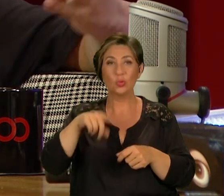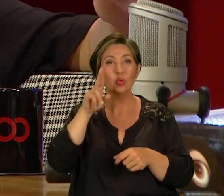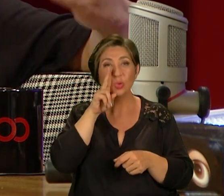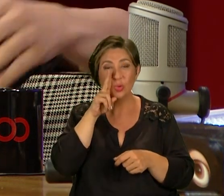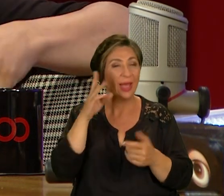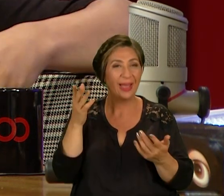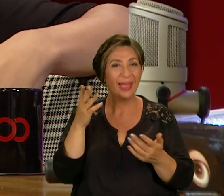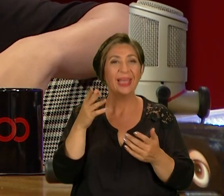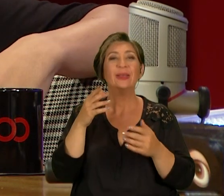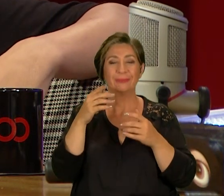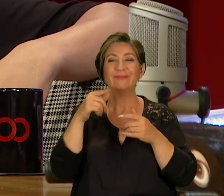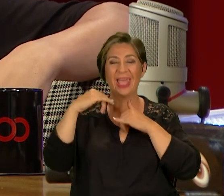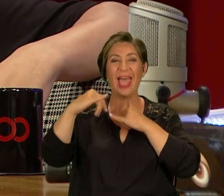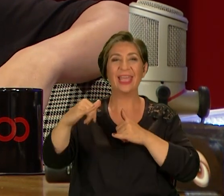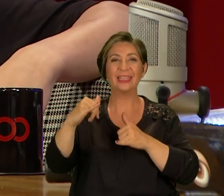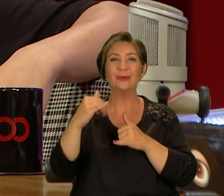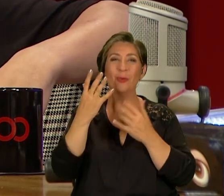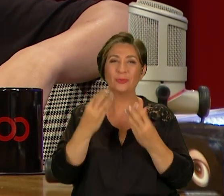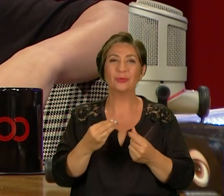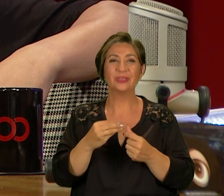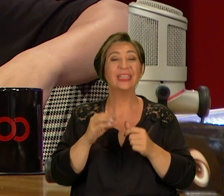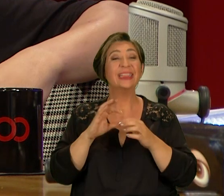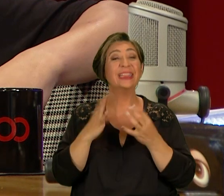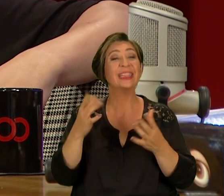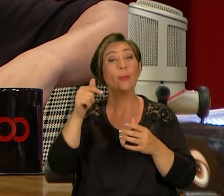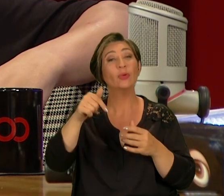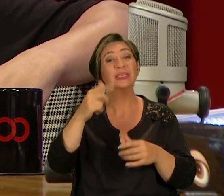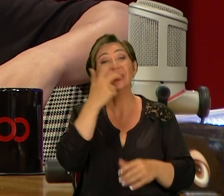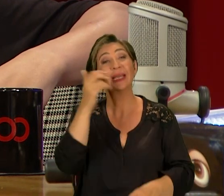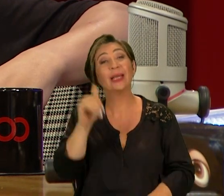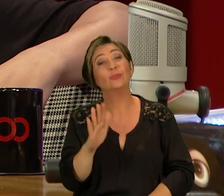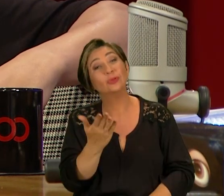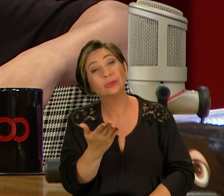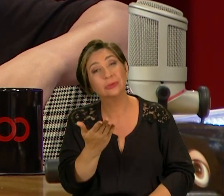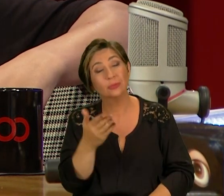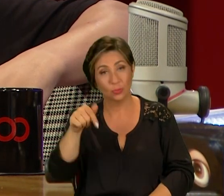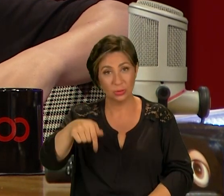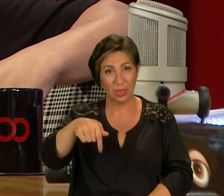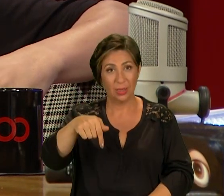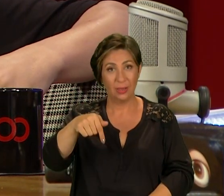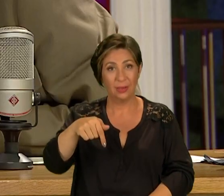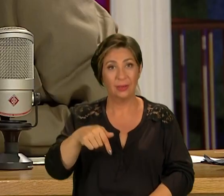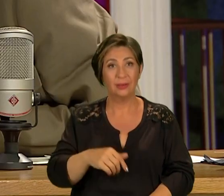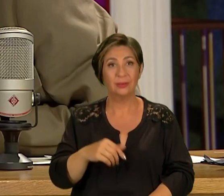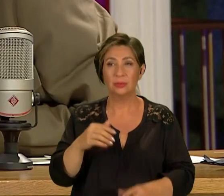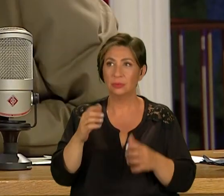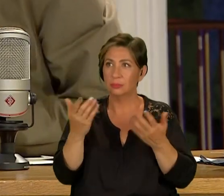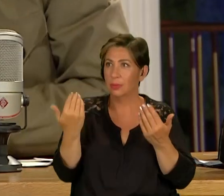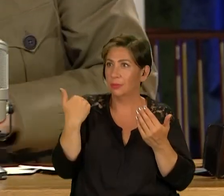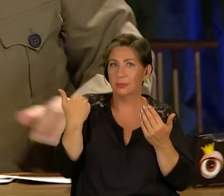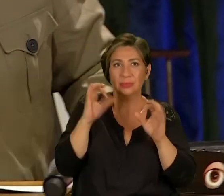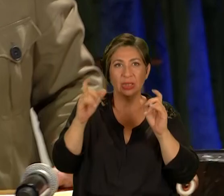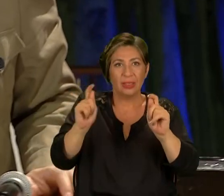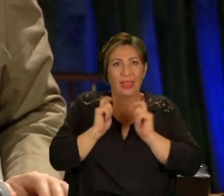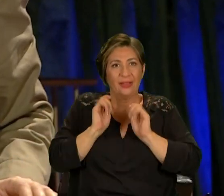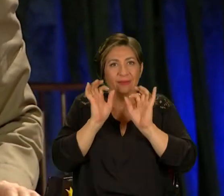evet. Durum aynen bu derecede yani. Neden burada sahneye çıkmıyorsun? Nerede? Burada, Dada'da. Neden çıkmayayım? Hiç